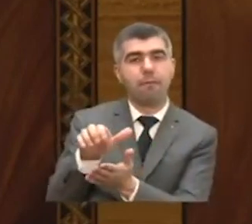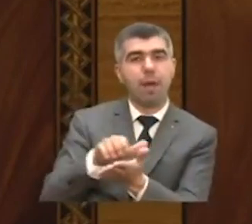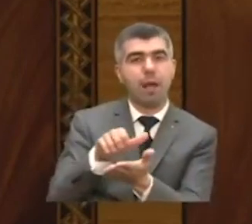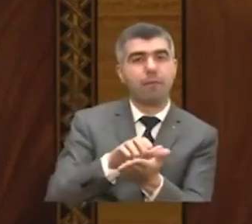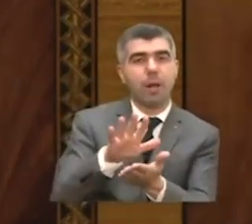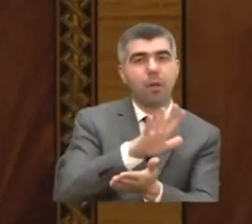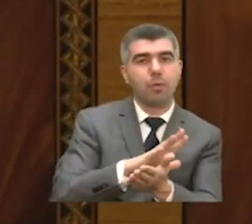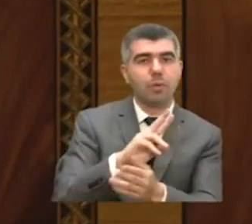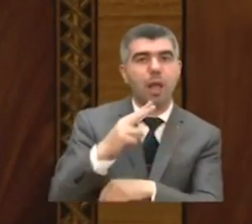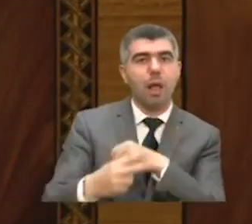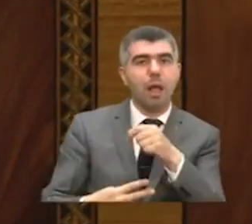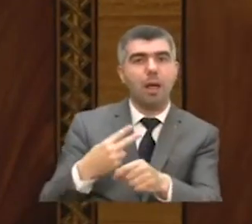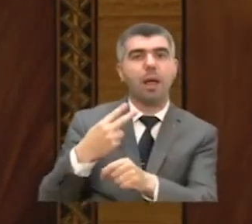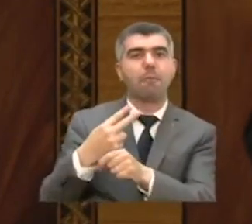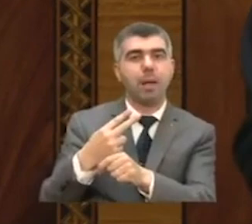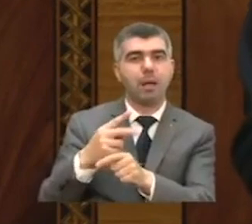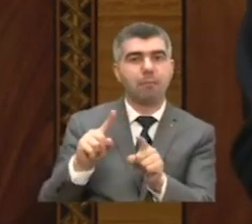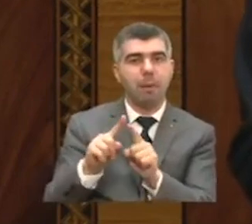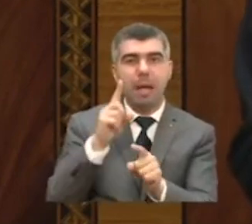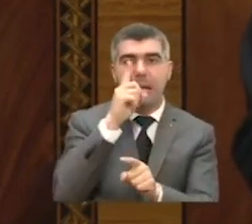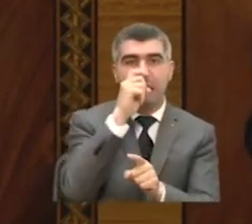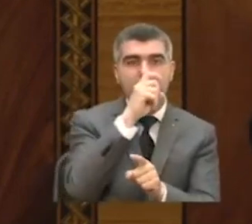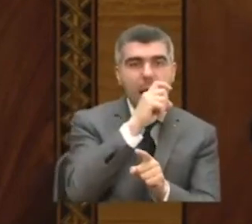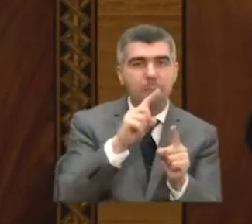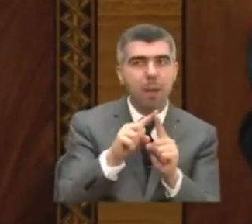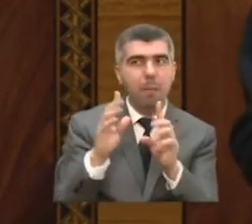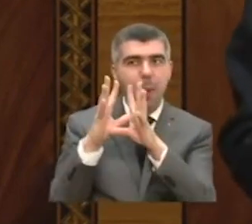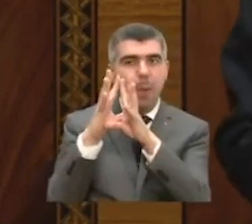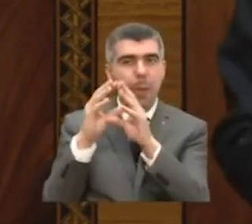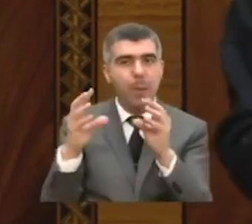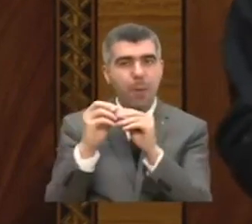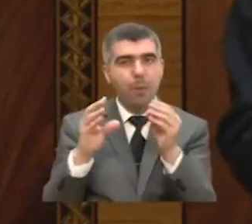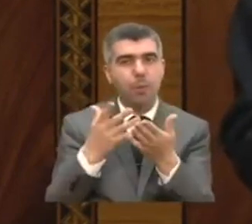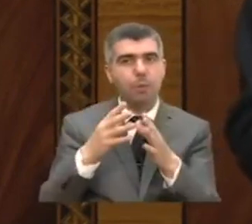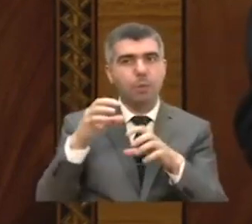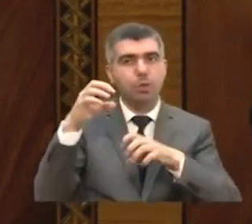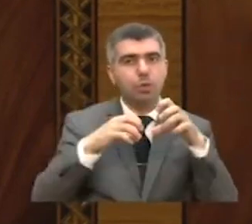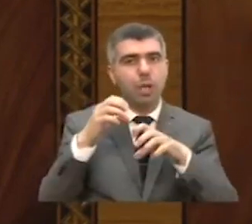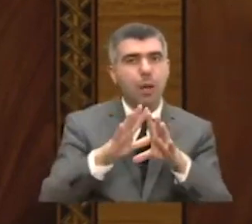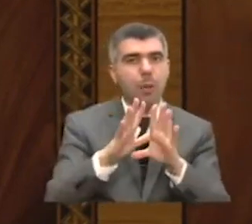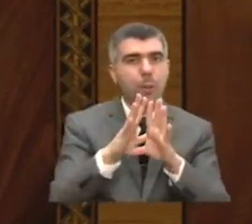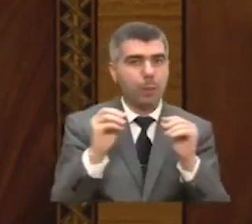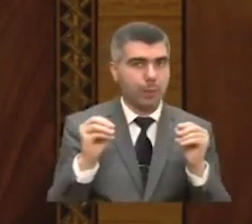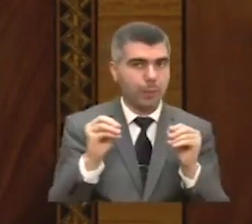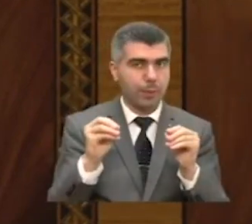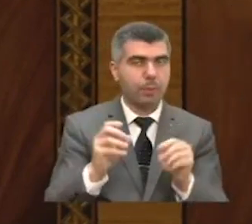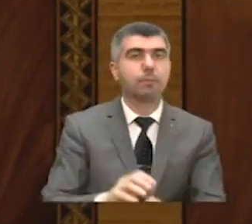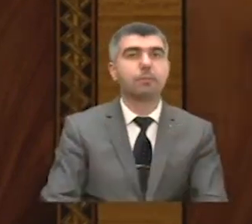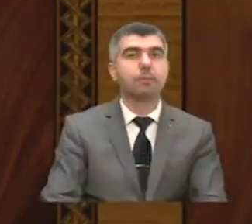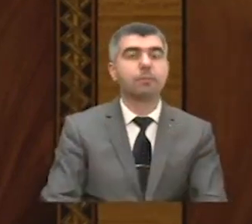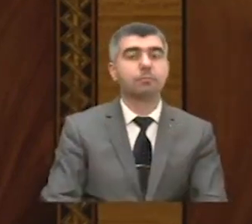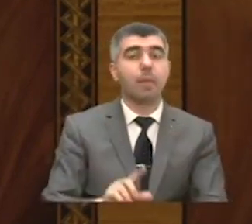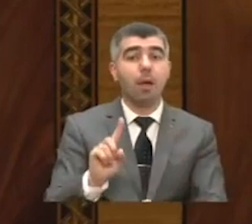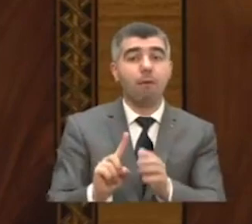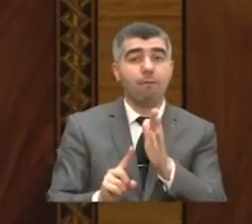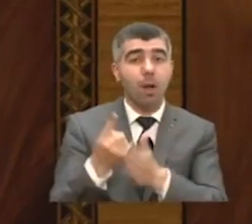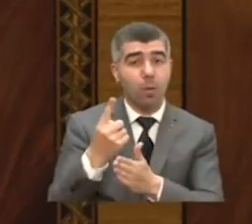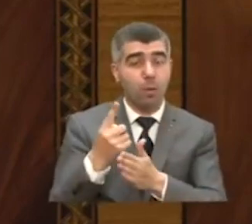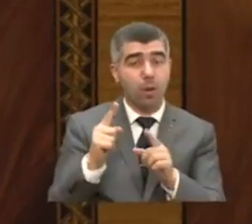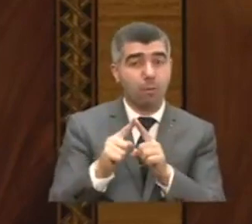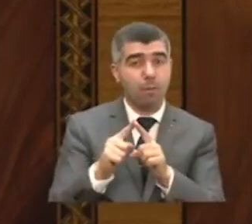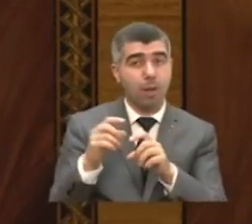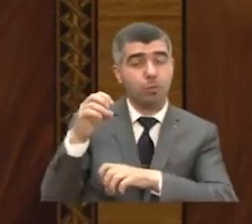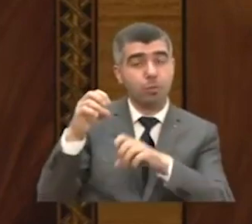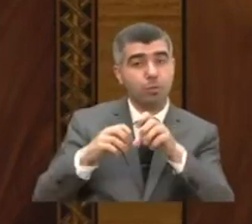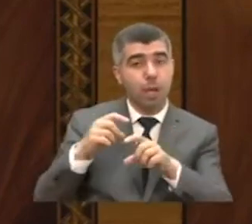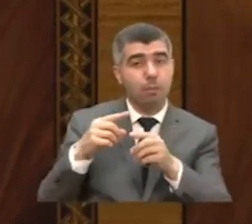صعبتين تميزتا بشح الأمطار وضعف الموارد المائية. بداية الموسم كانت متعطرة